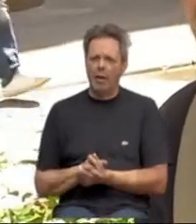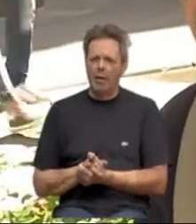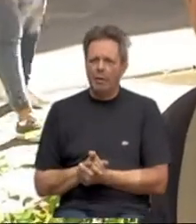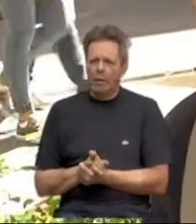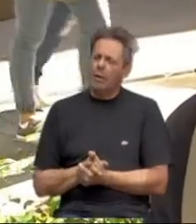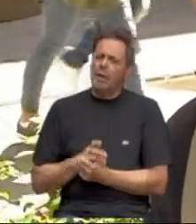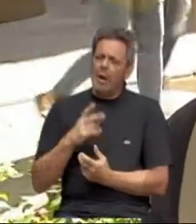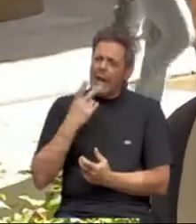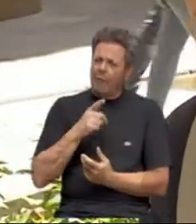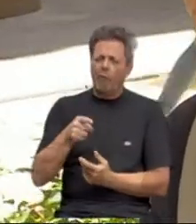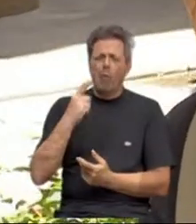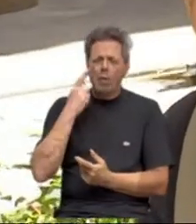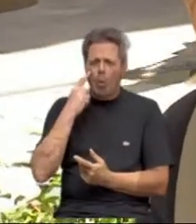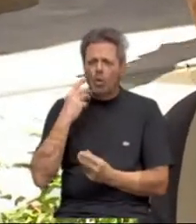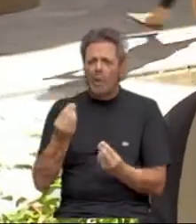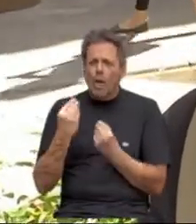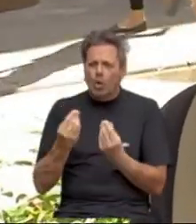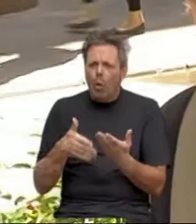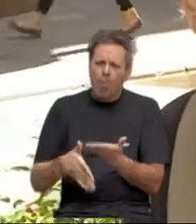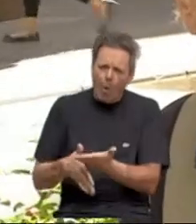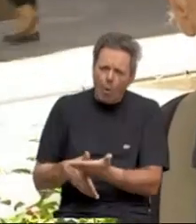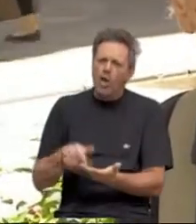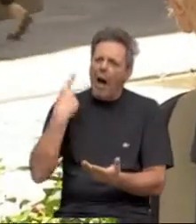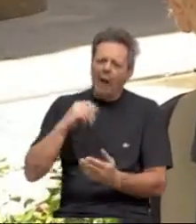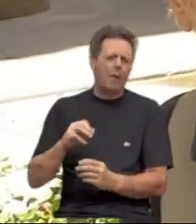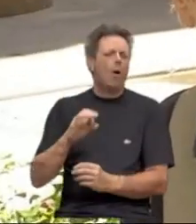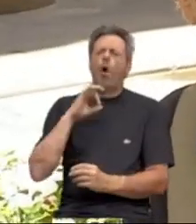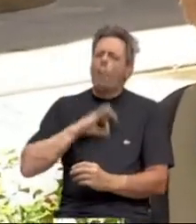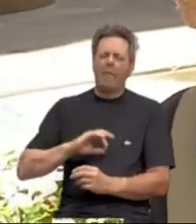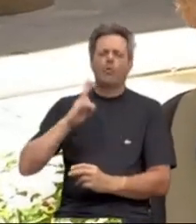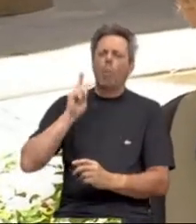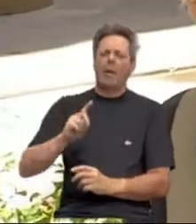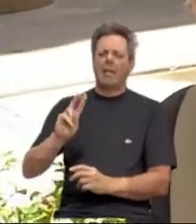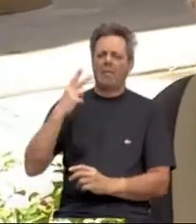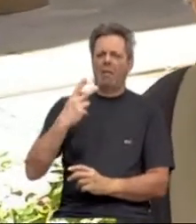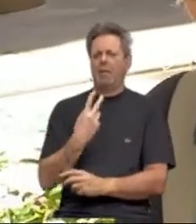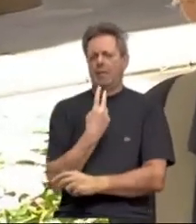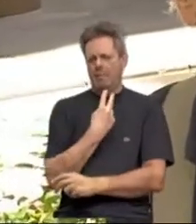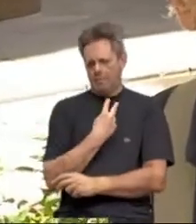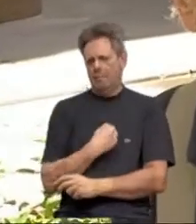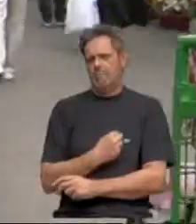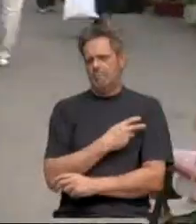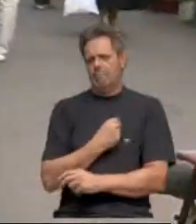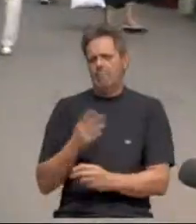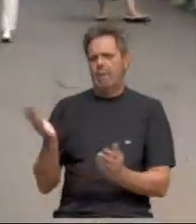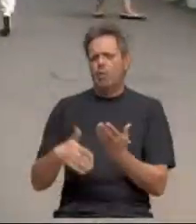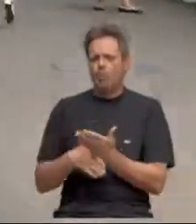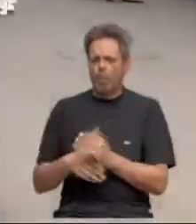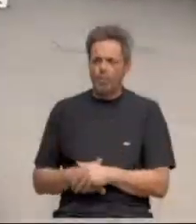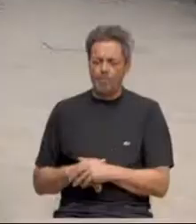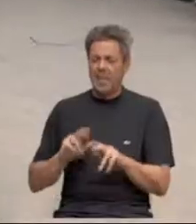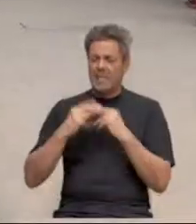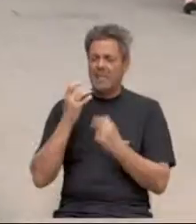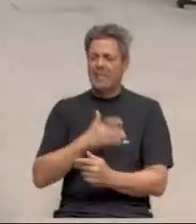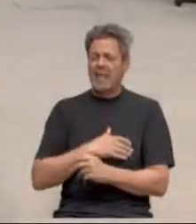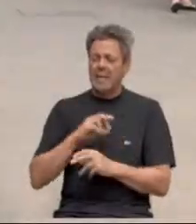nešto učiniti, ali treba doći hitna da to reanimira. Mislim, to je priča svih priča. Svjetski dan srca